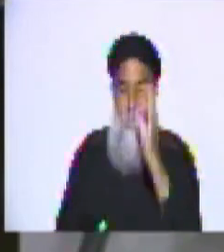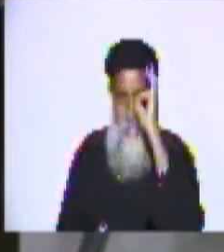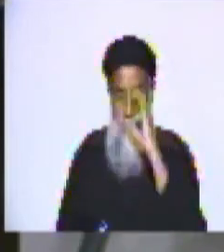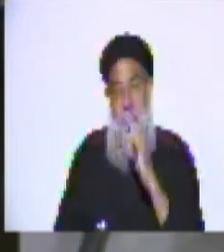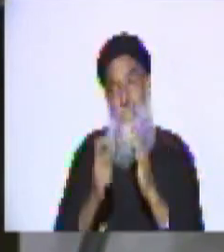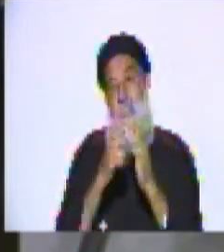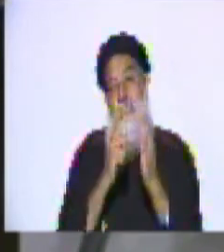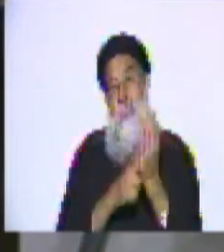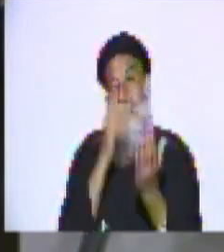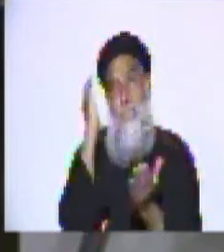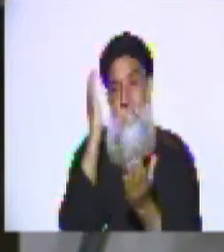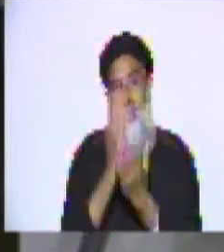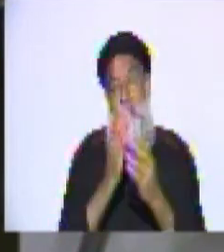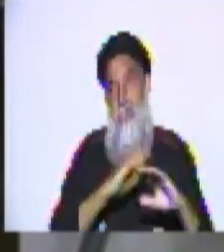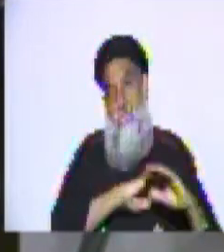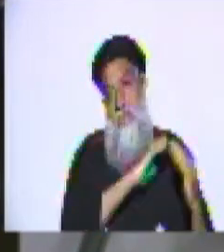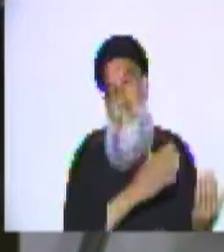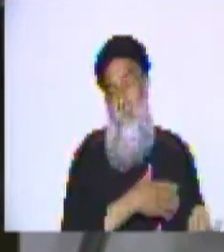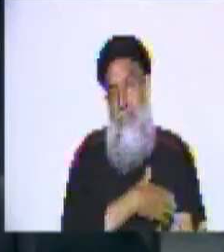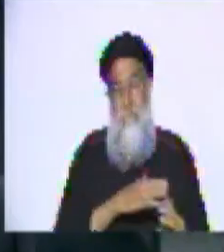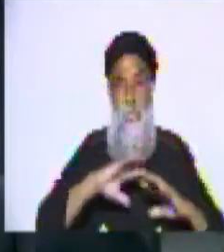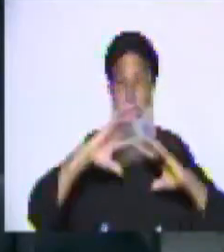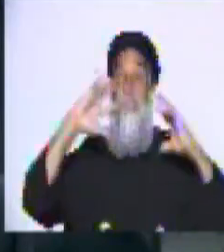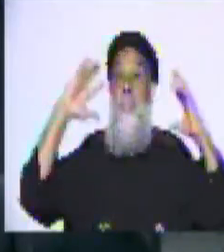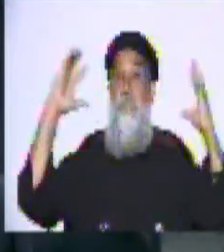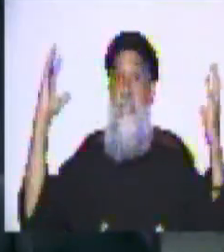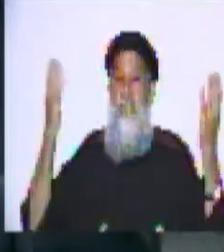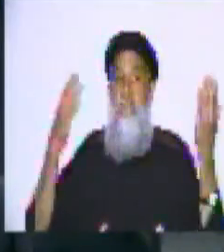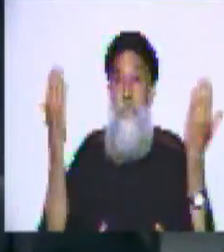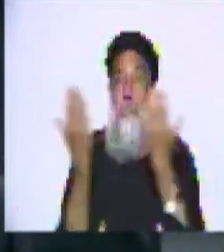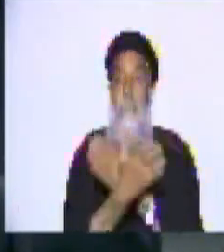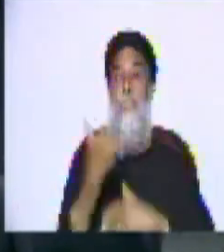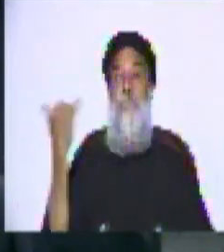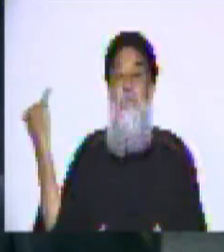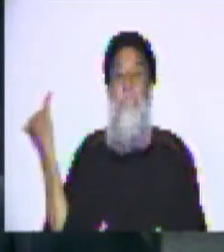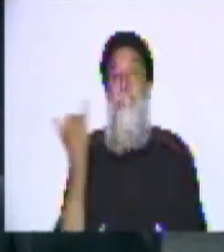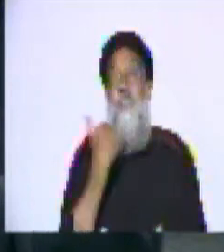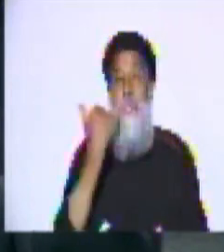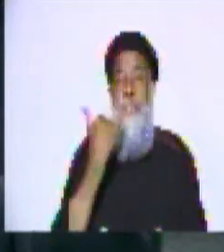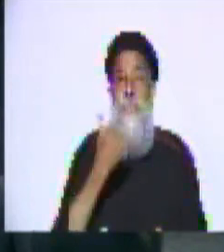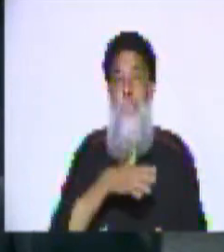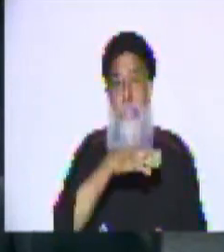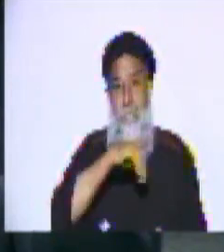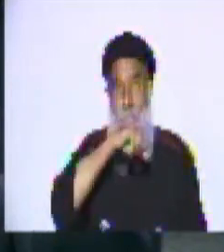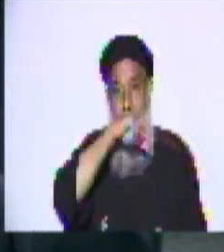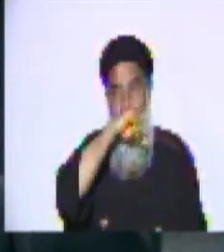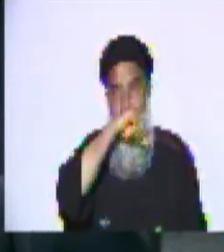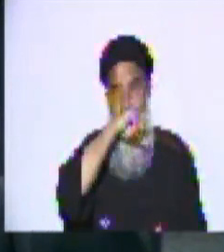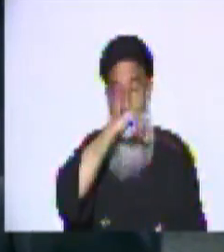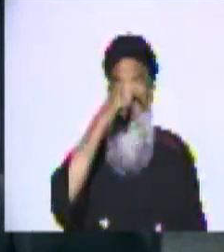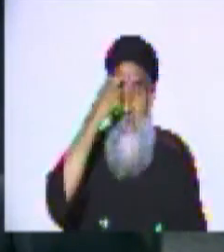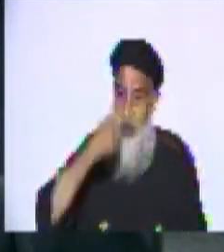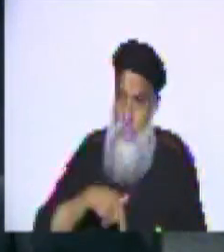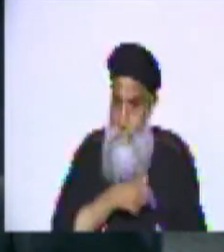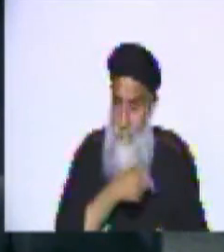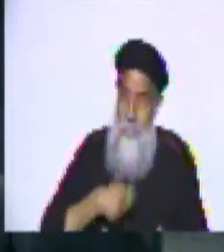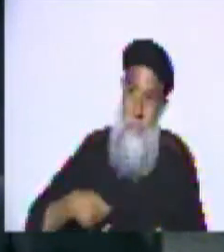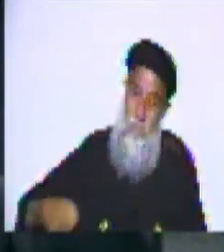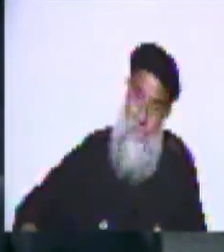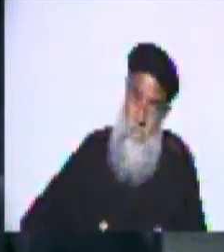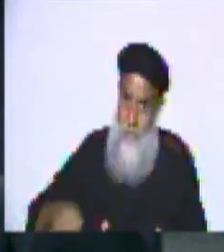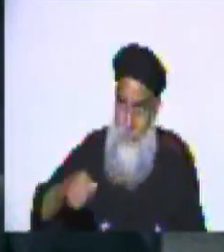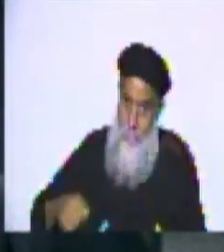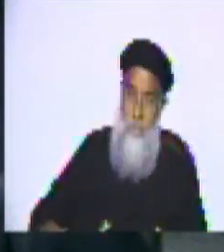الإيمان يعني. يبقى كل ده بيعكس مدى أهمية طبعا العقيدة. بالظبط. ومن أجل